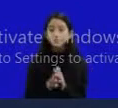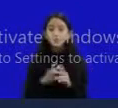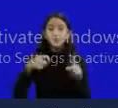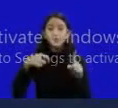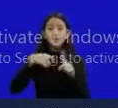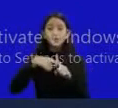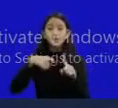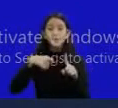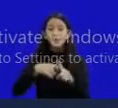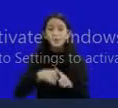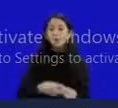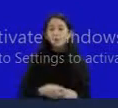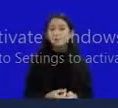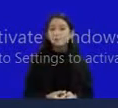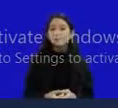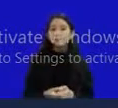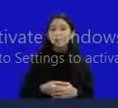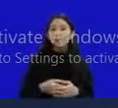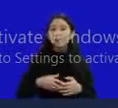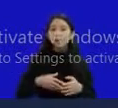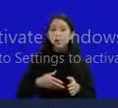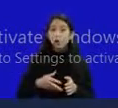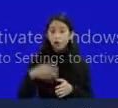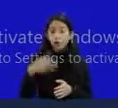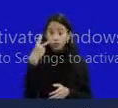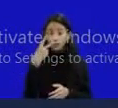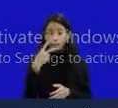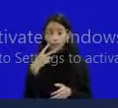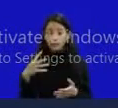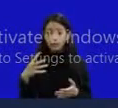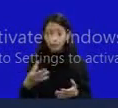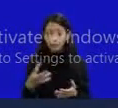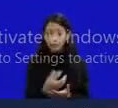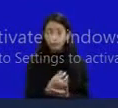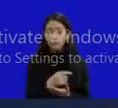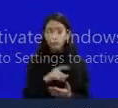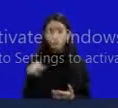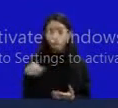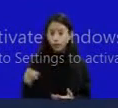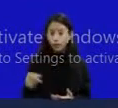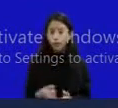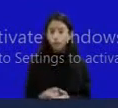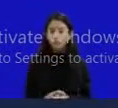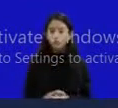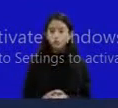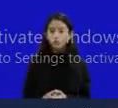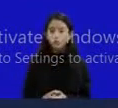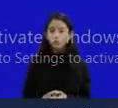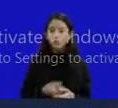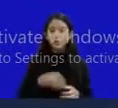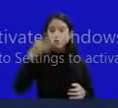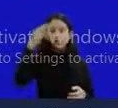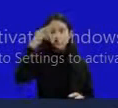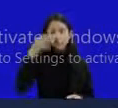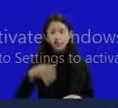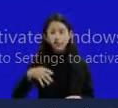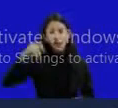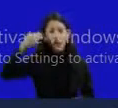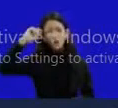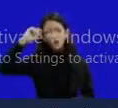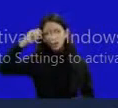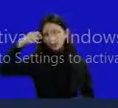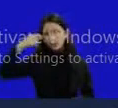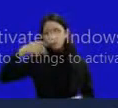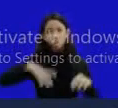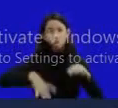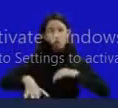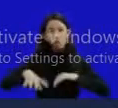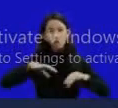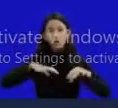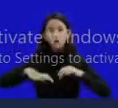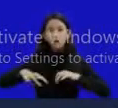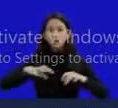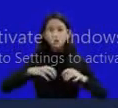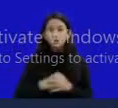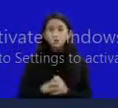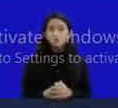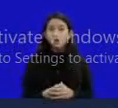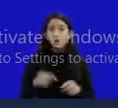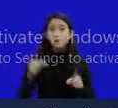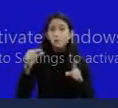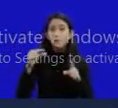menurut evaluasi mereka relatif aman dan desa-desa tersebut sangat sulit melakukan